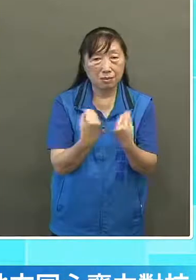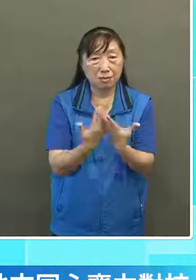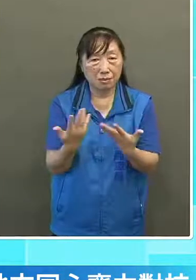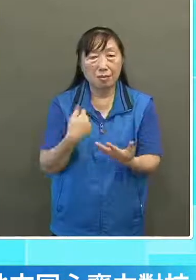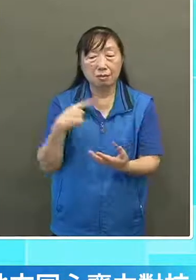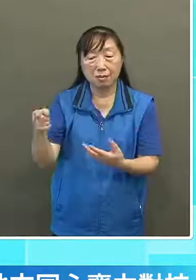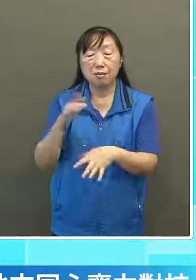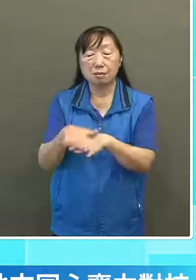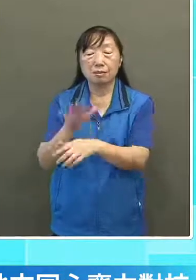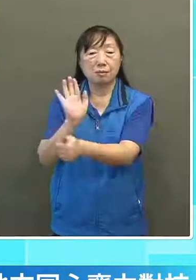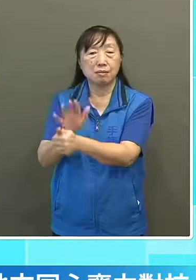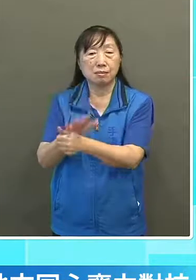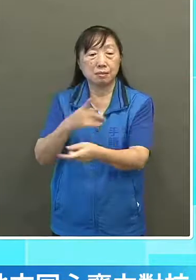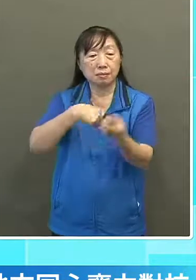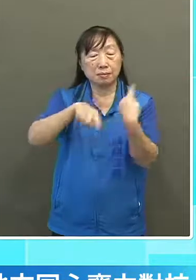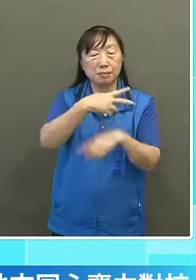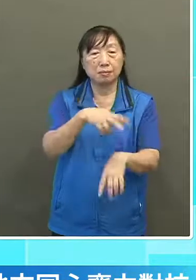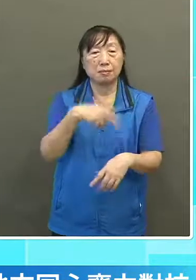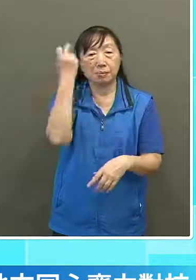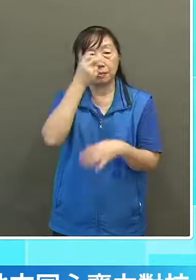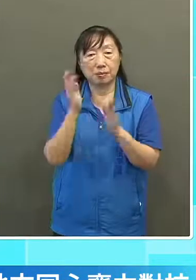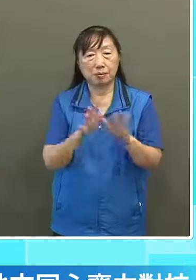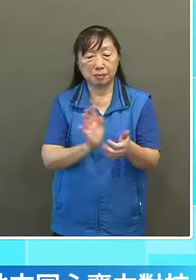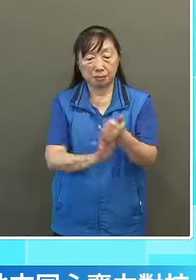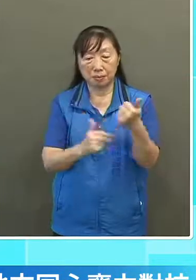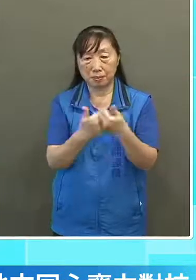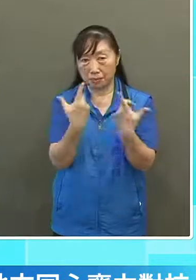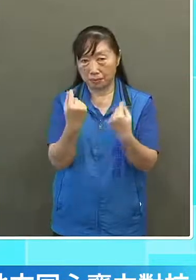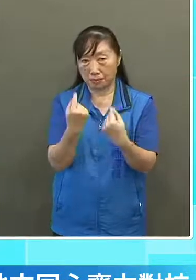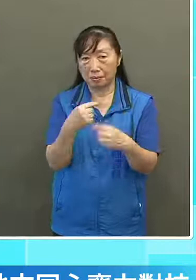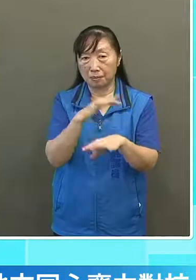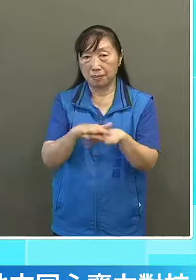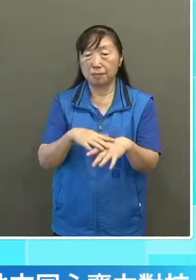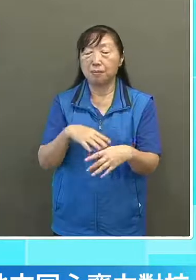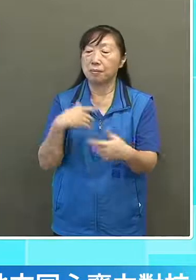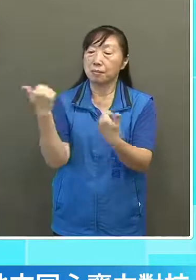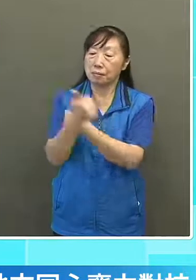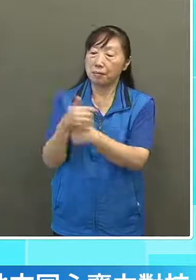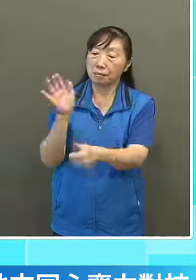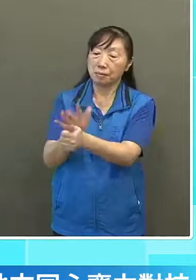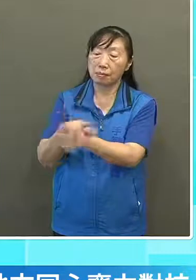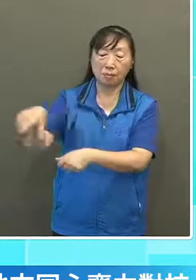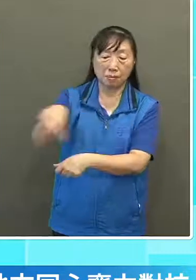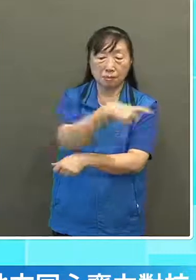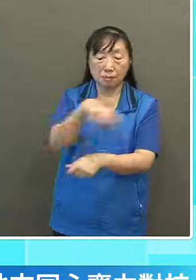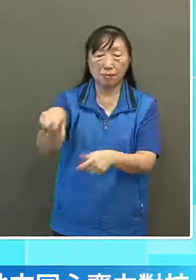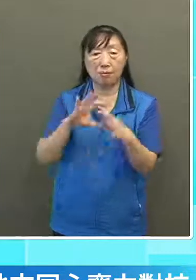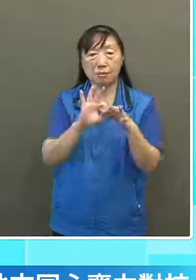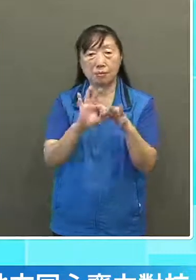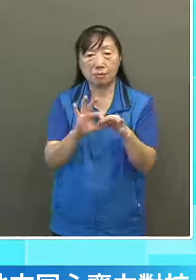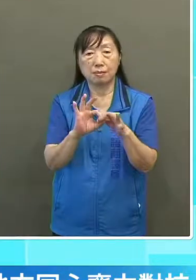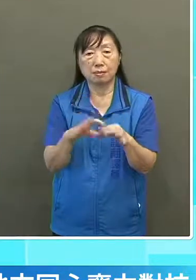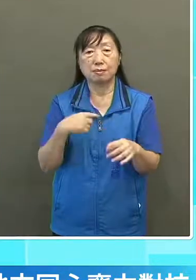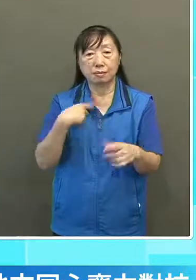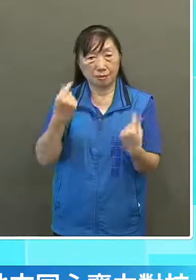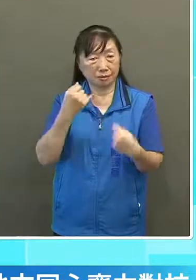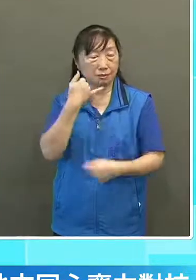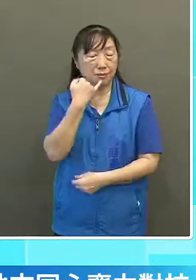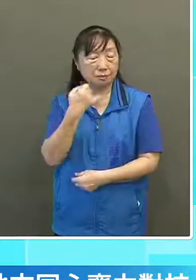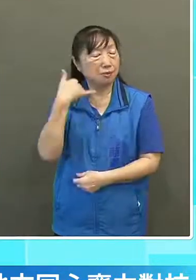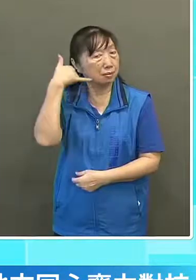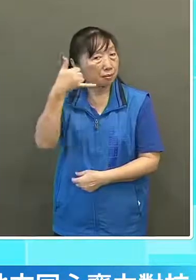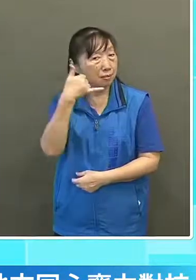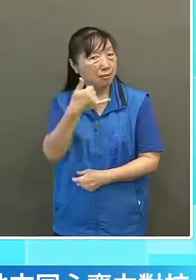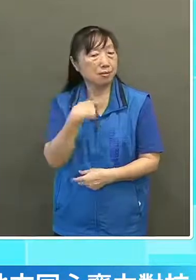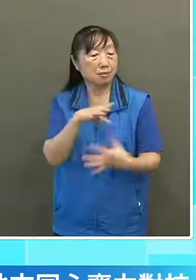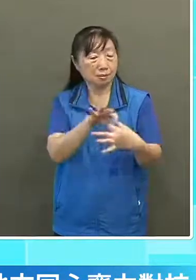我们的社区的管理委员会，只要有需要我们会主动代为联系，因为在这个过程中还是可以有这个电话联系来做沟通。